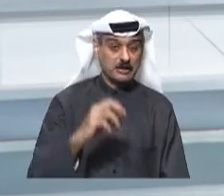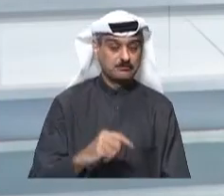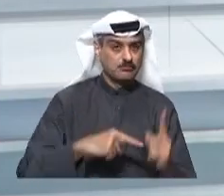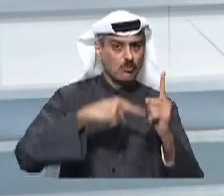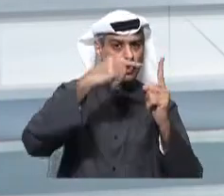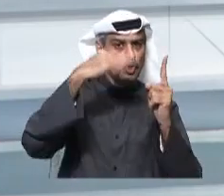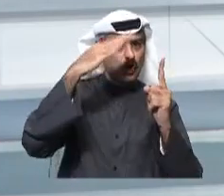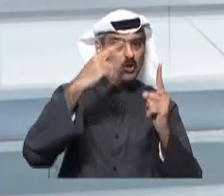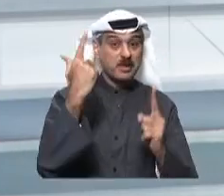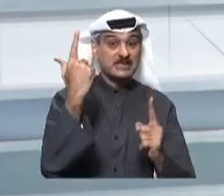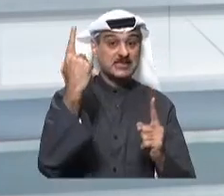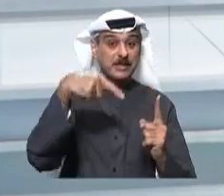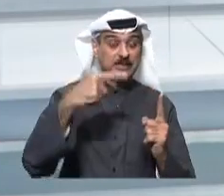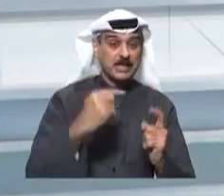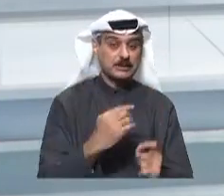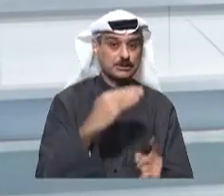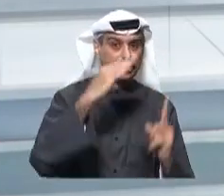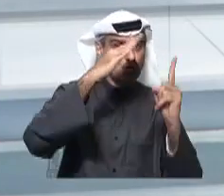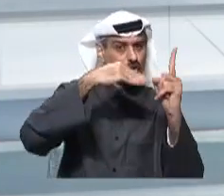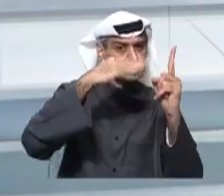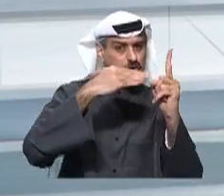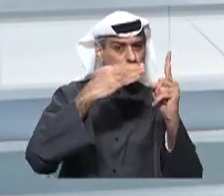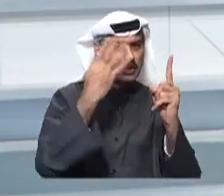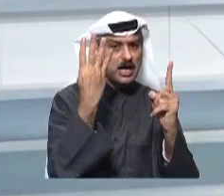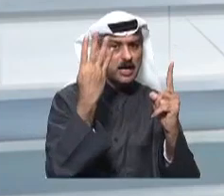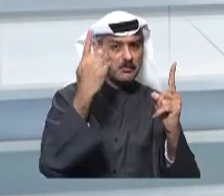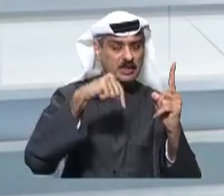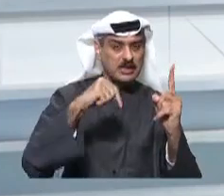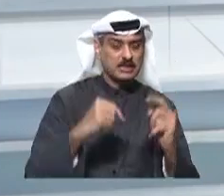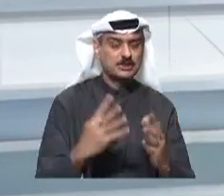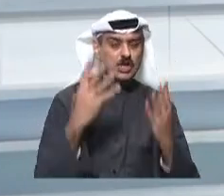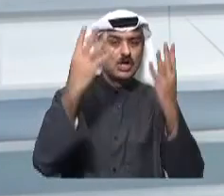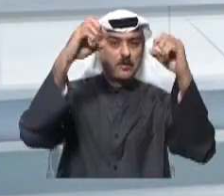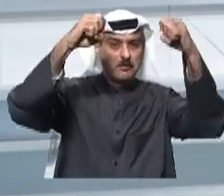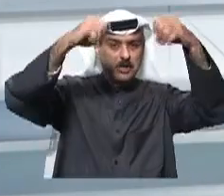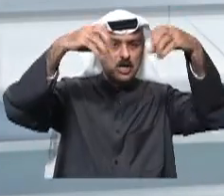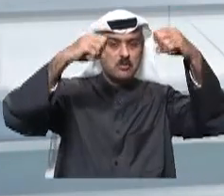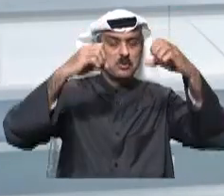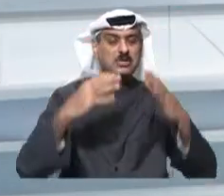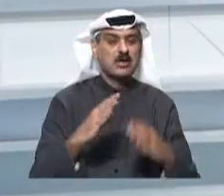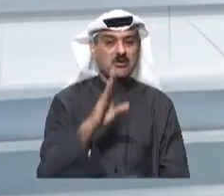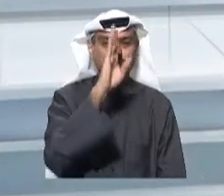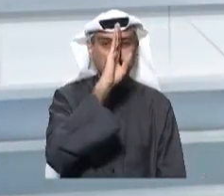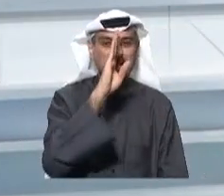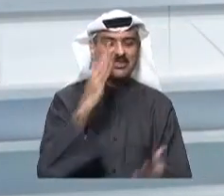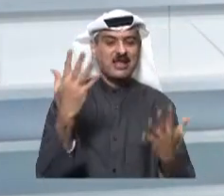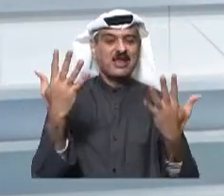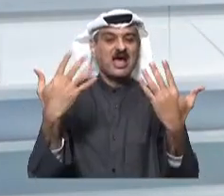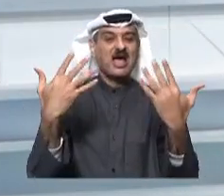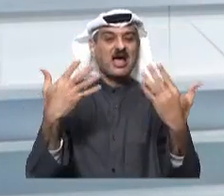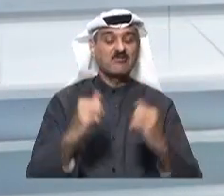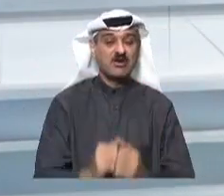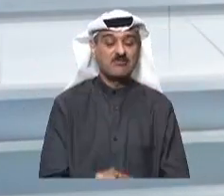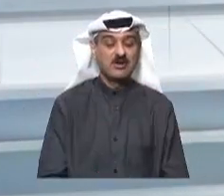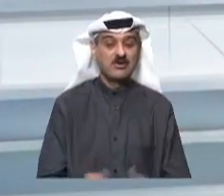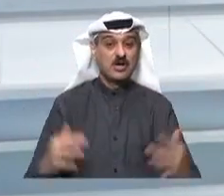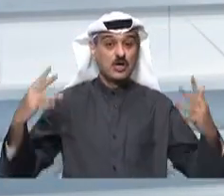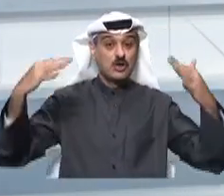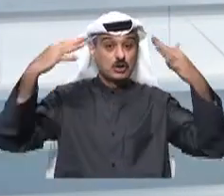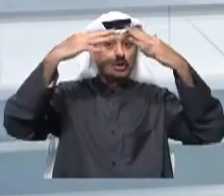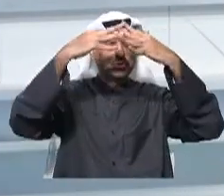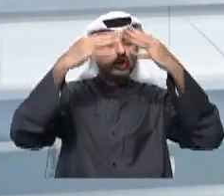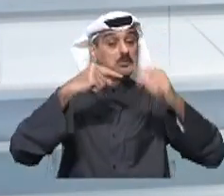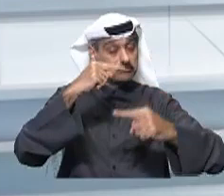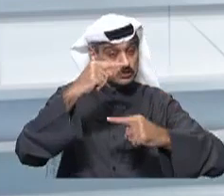14 درجة مئوية، فرص الأمطار راح تبدي تتراجع تدريجيا في نهار يوم الأثنين، لكن عبور السحب راح يكون وارد